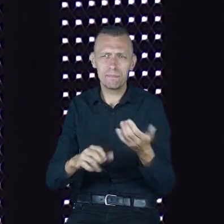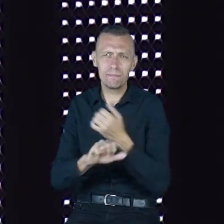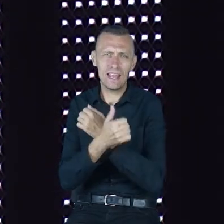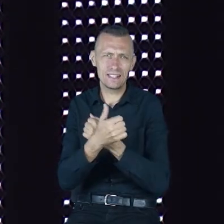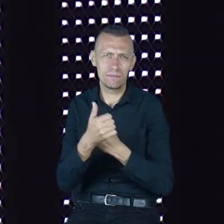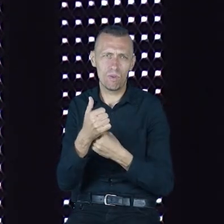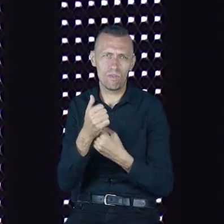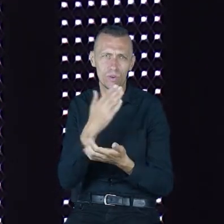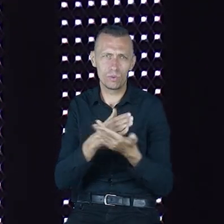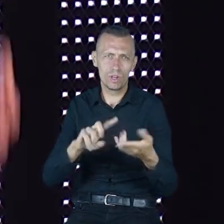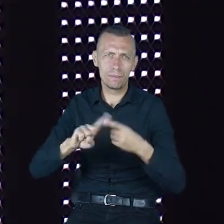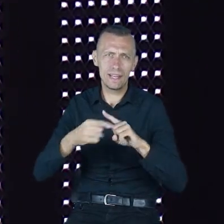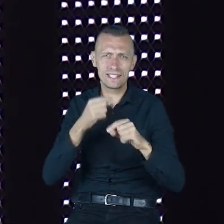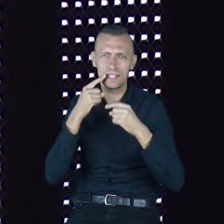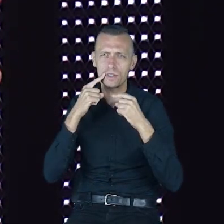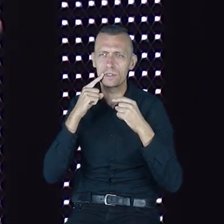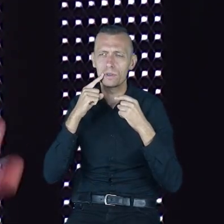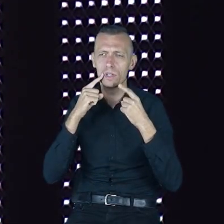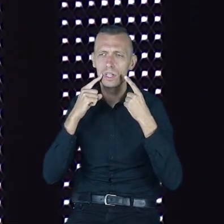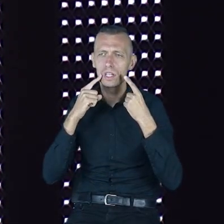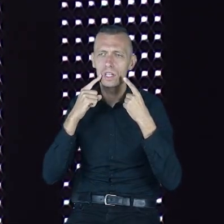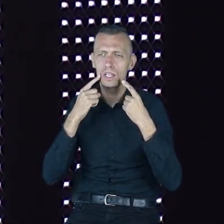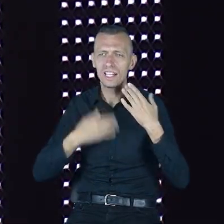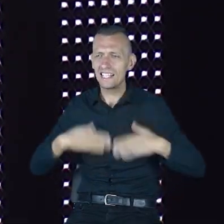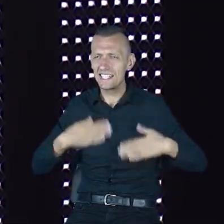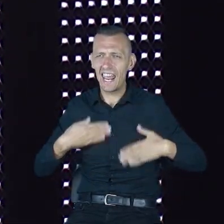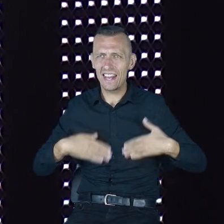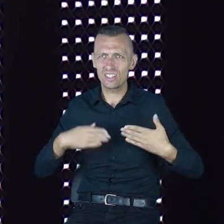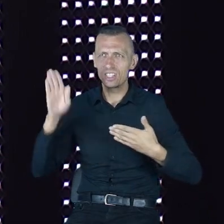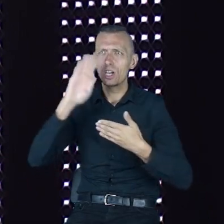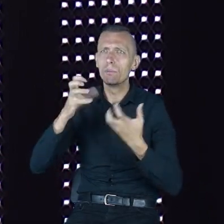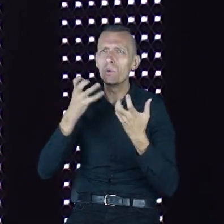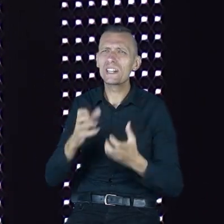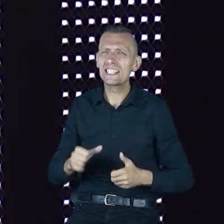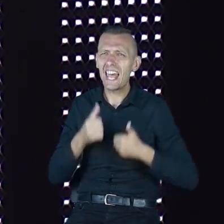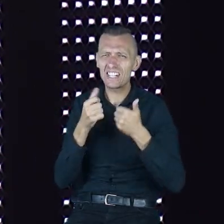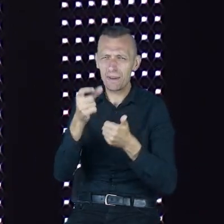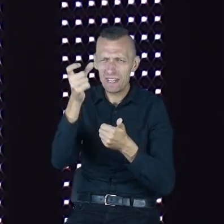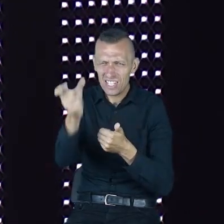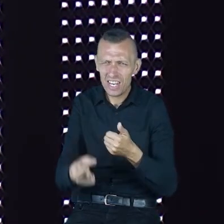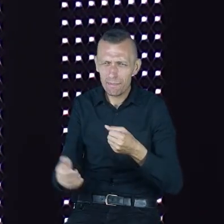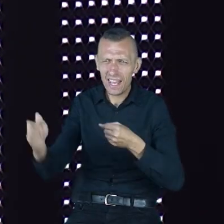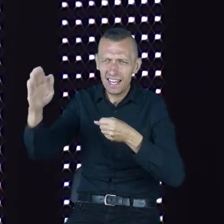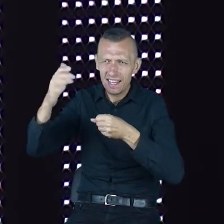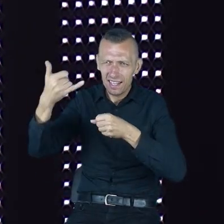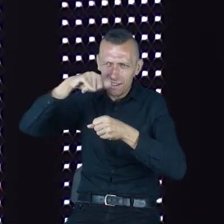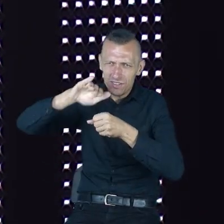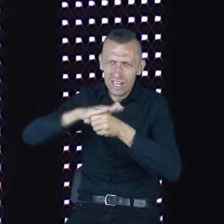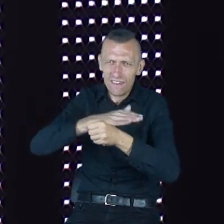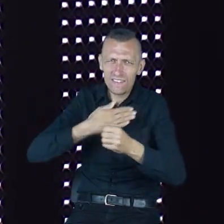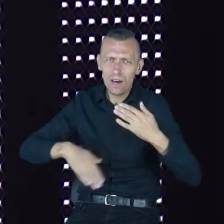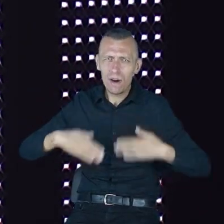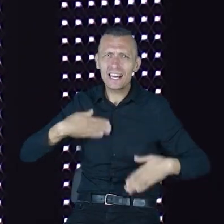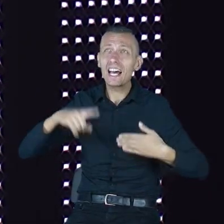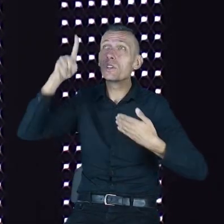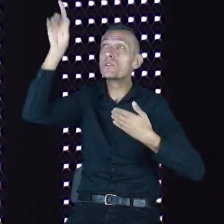ciebie przepełniała radość płynąca z góry ode mnie. A największą radością to jest to, że twoje imię